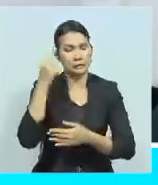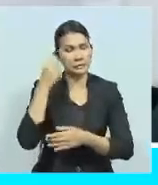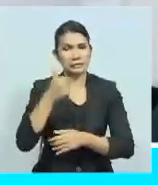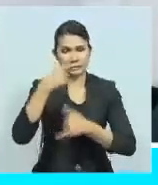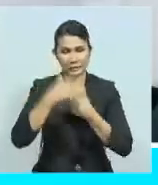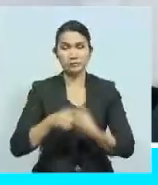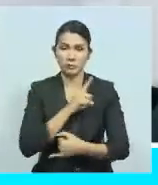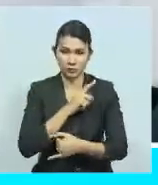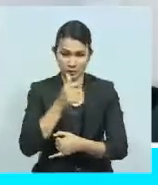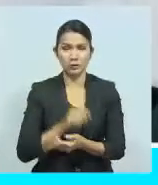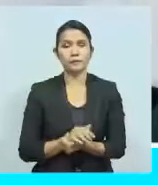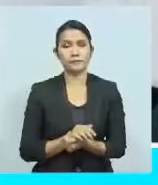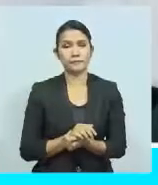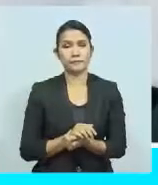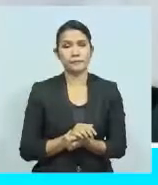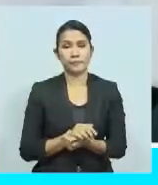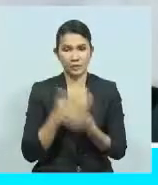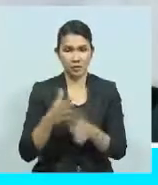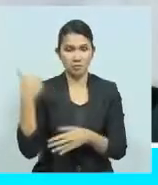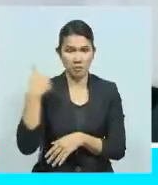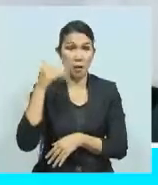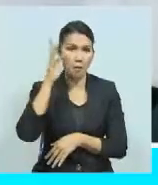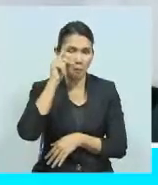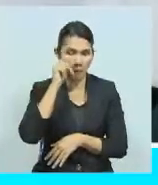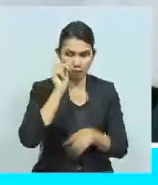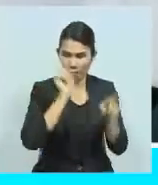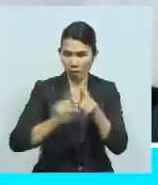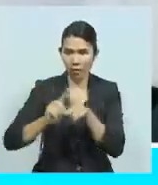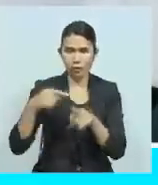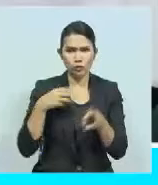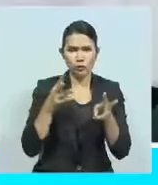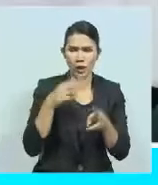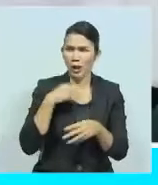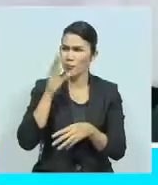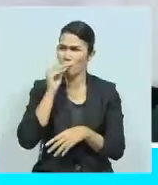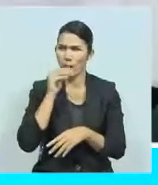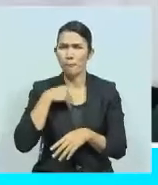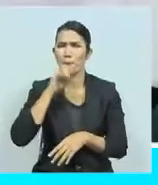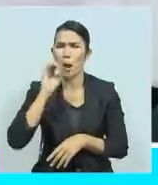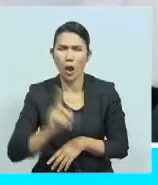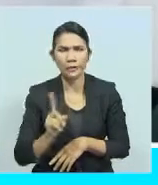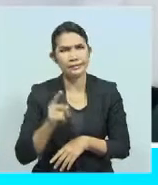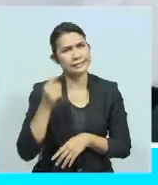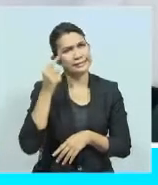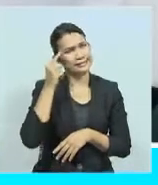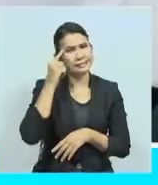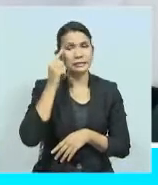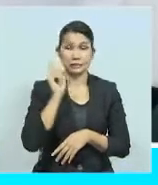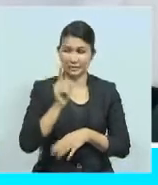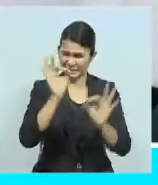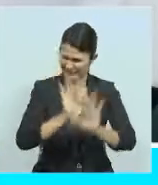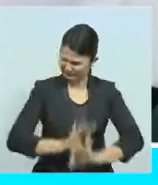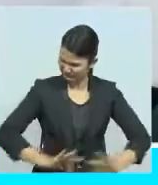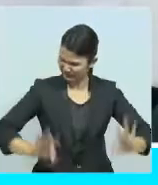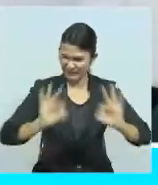คะแต่เดียวกันเนี่ยพ่อแม่หลายคนจะชอบคิดว่าเอ๊ะเราจะพูดกับลูกยังไงในวันทายนะแต่ว่าสำคัญม